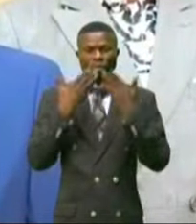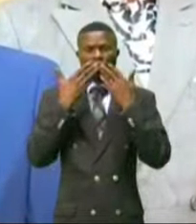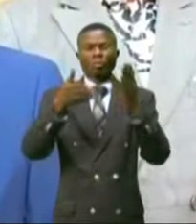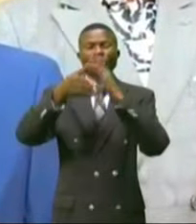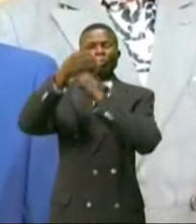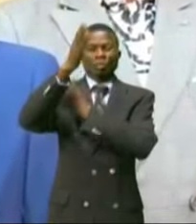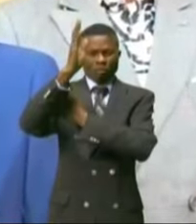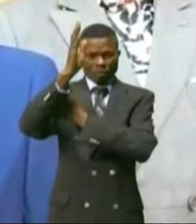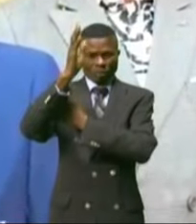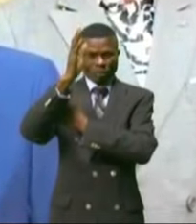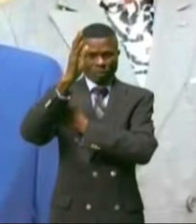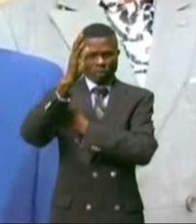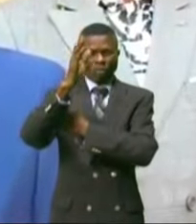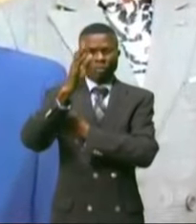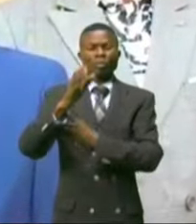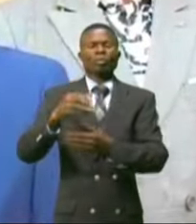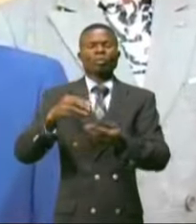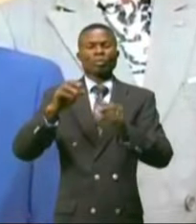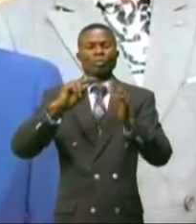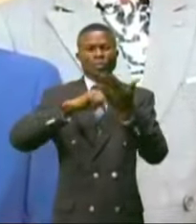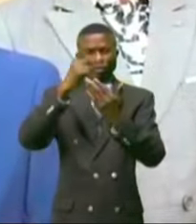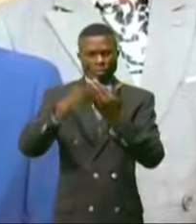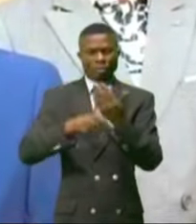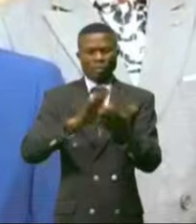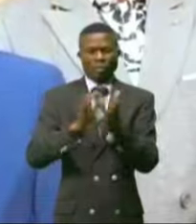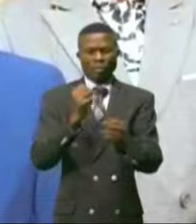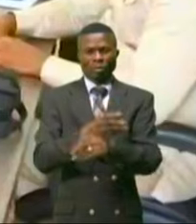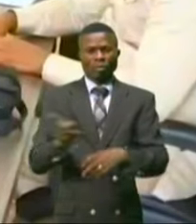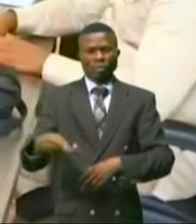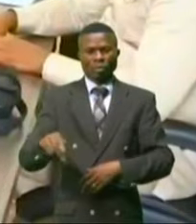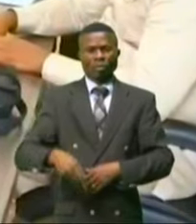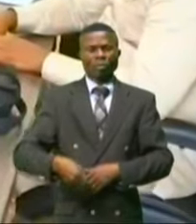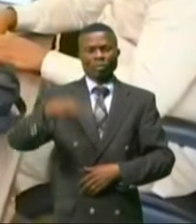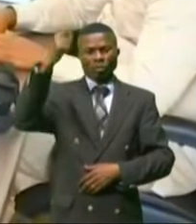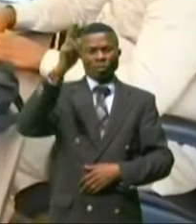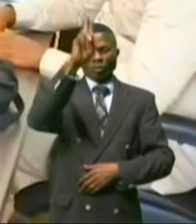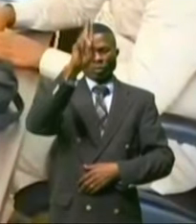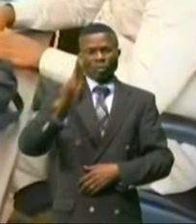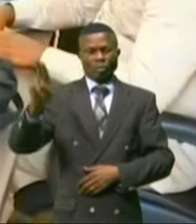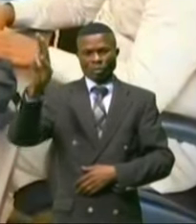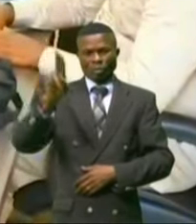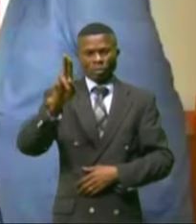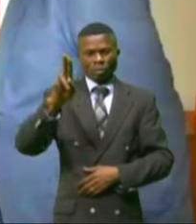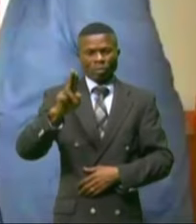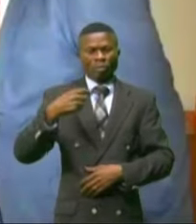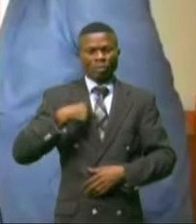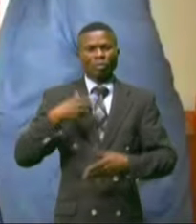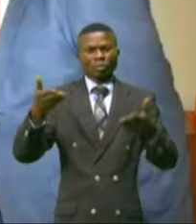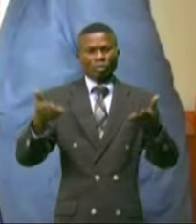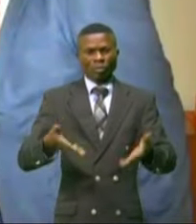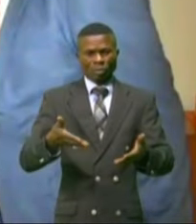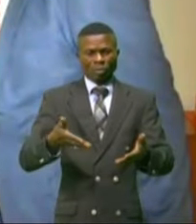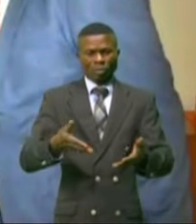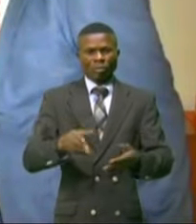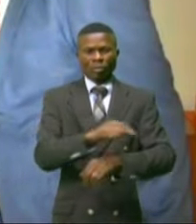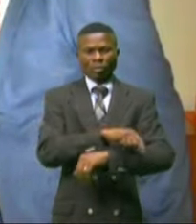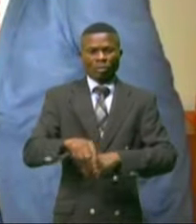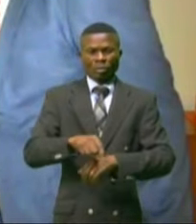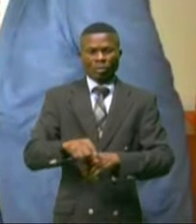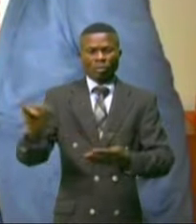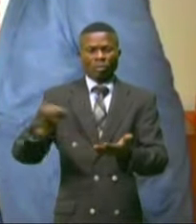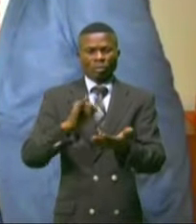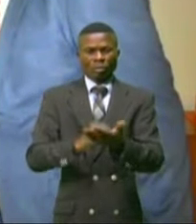aujourd'hui maintenant, nous avons une division de plan au niveau de la province du Haut-Tuélé. Il faut vraiment que la province sache que la division est déjà là. La direction générale des impôts